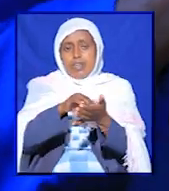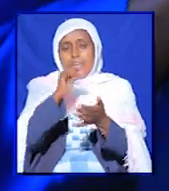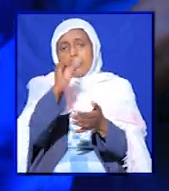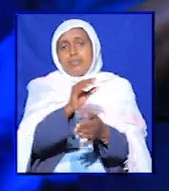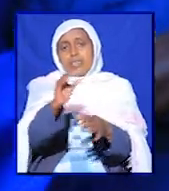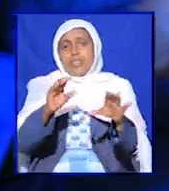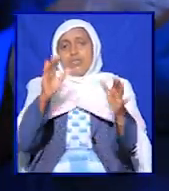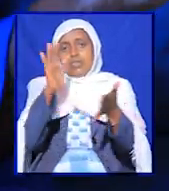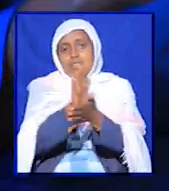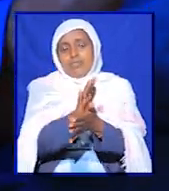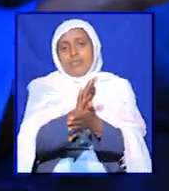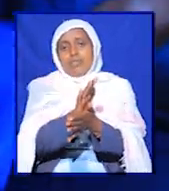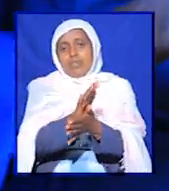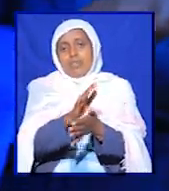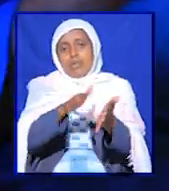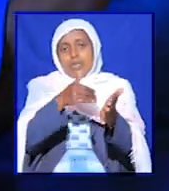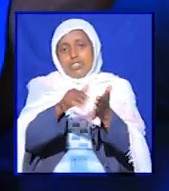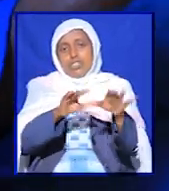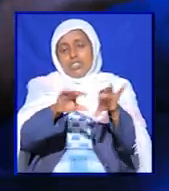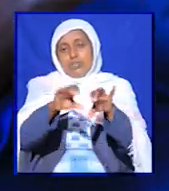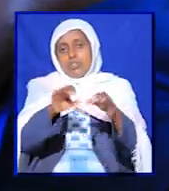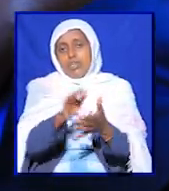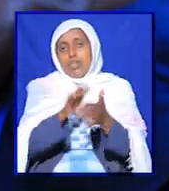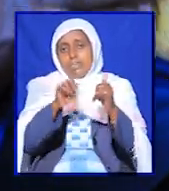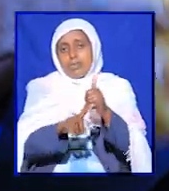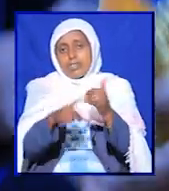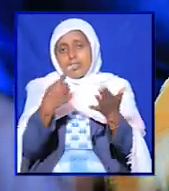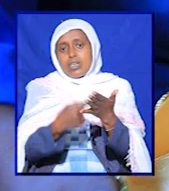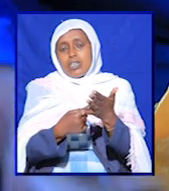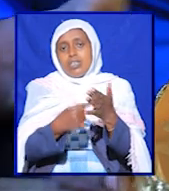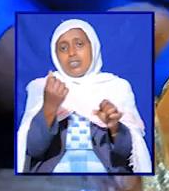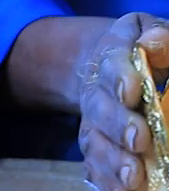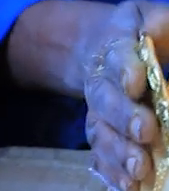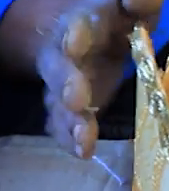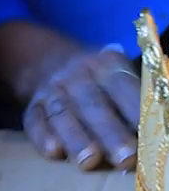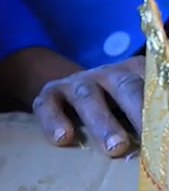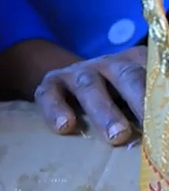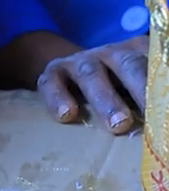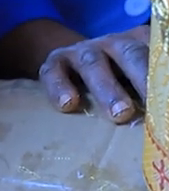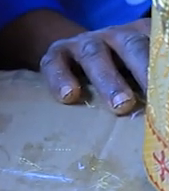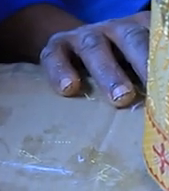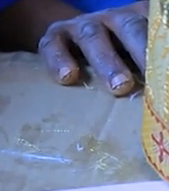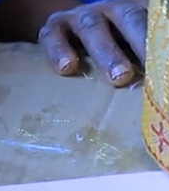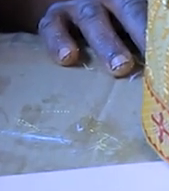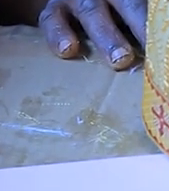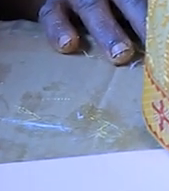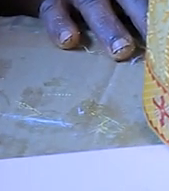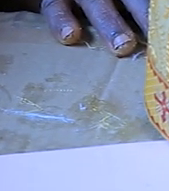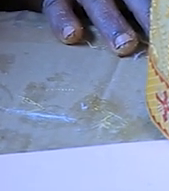መስቀል ለጥፋለሁ ማለት ነው። ማስትሽ ቀባና እና መጨረሻው ይሄን ይመስላል ማለት ነው።